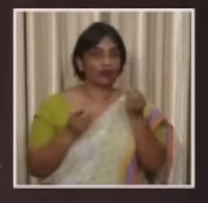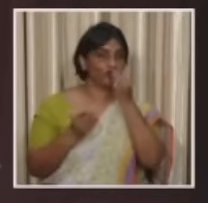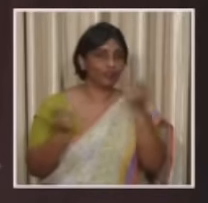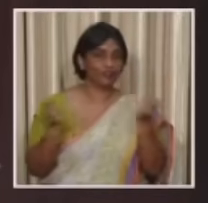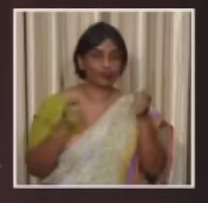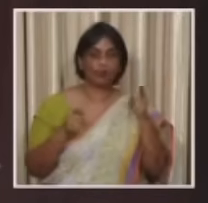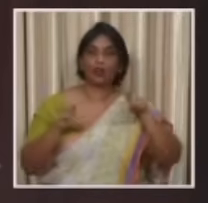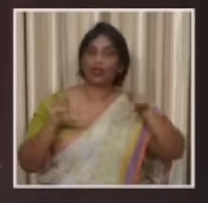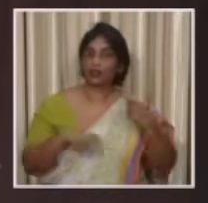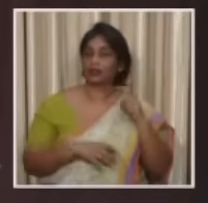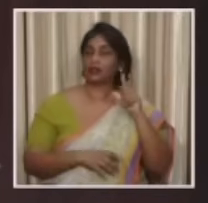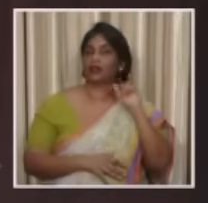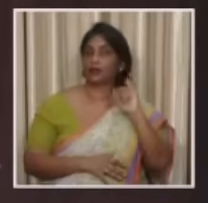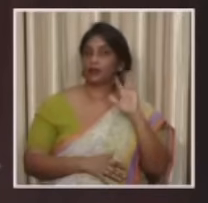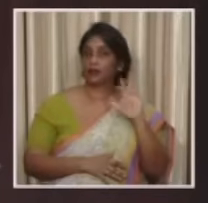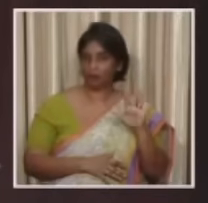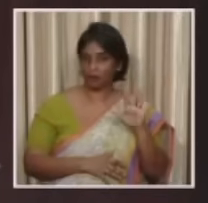තැන් 765ක්,